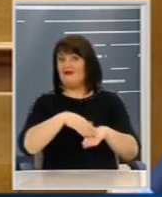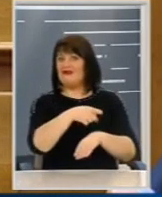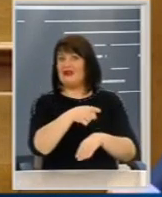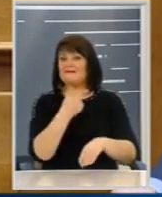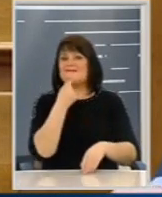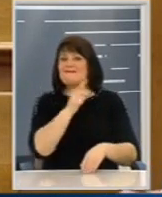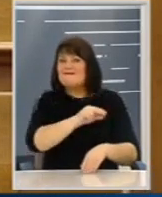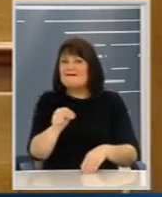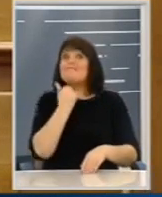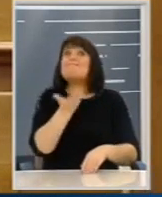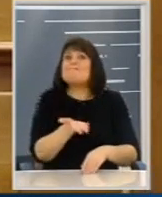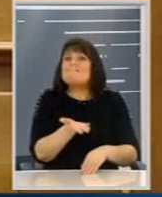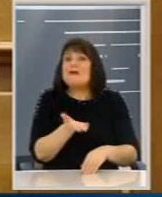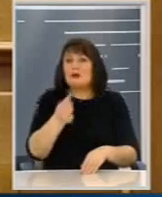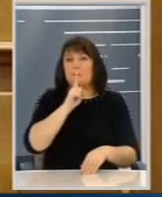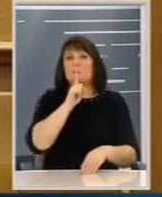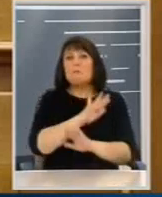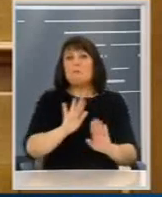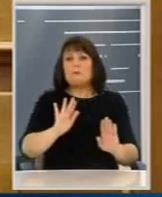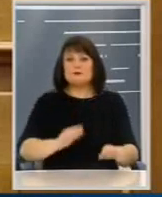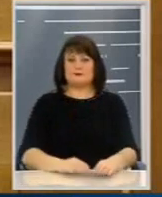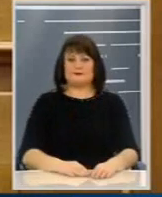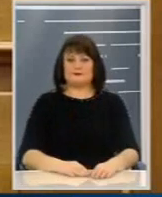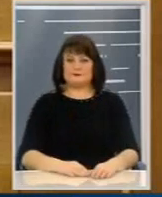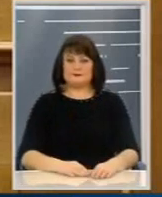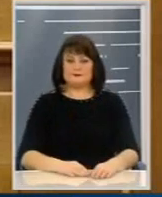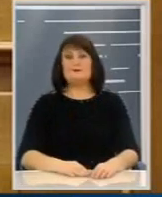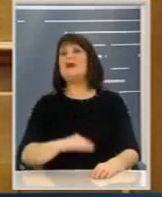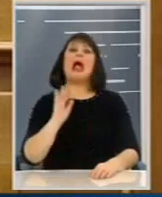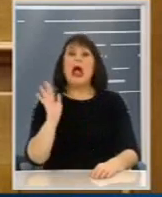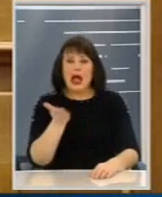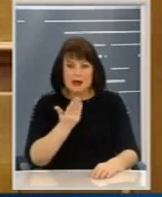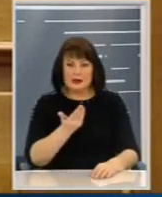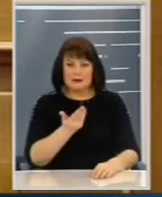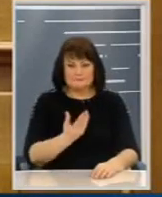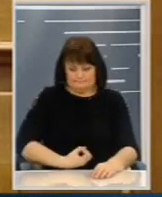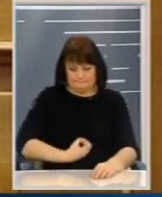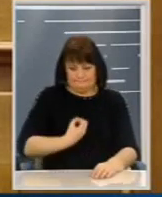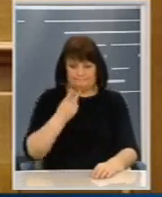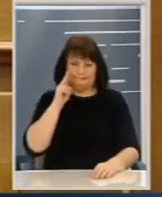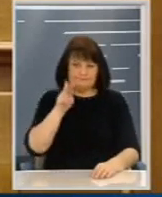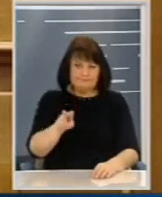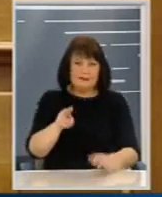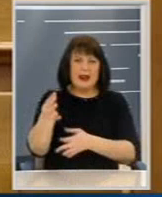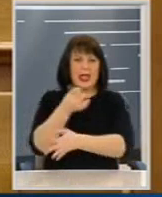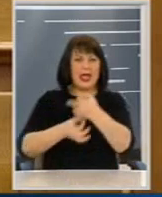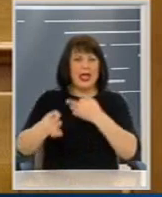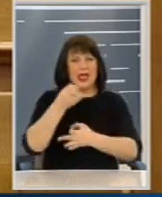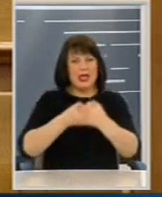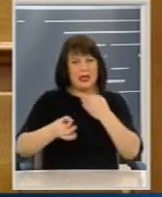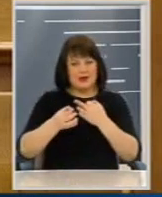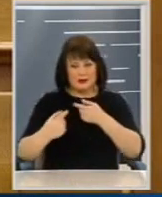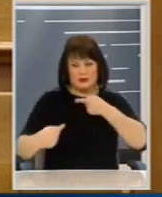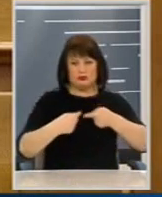Κύριε Μητσοτάκη, αν αισθανόμουν ότι έχετε έρθει εδώ για μια σοβαρή και με επιχειρήματα κοινοβουλευτική